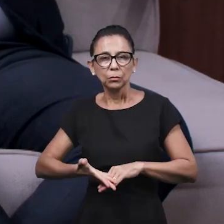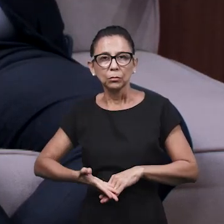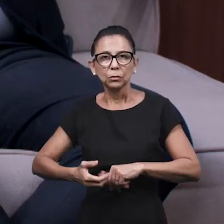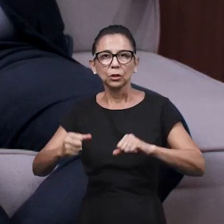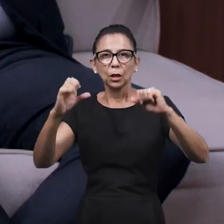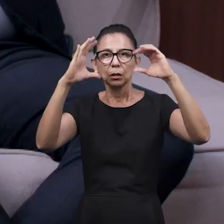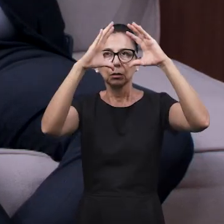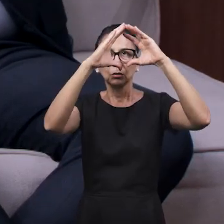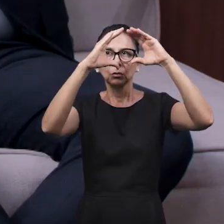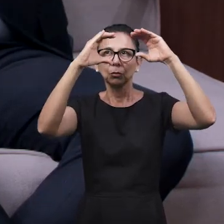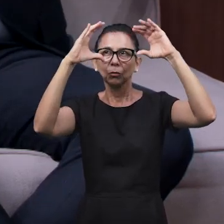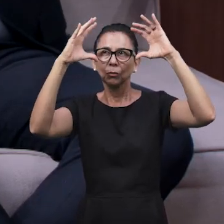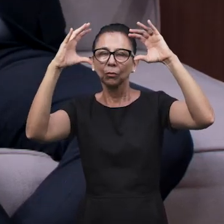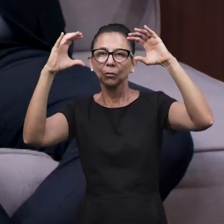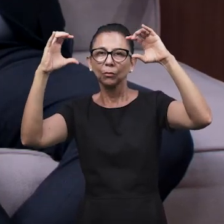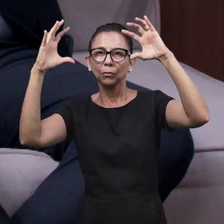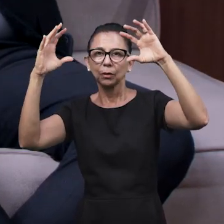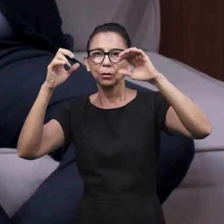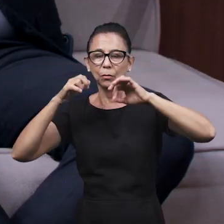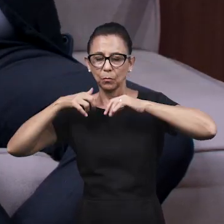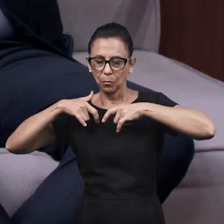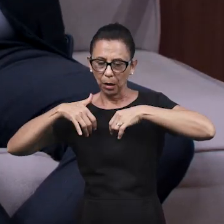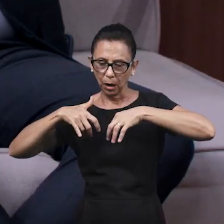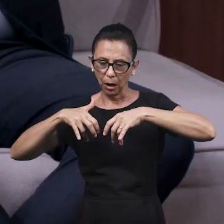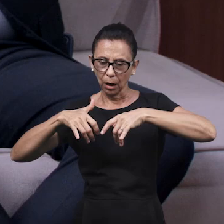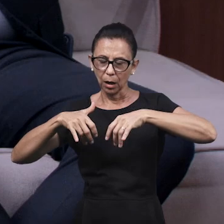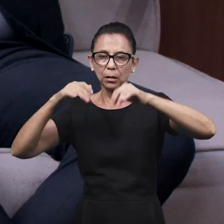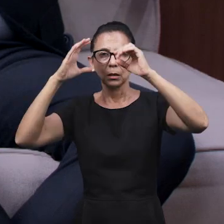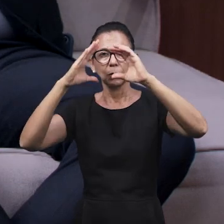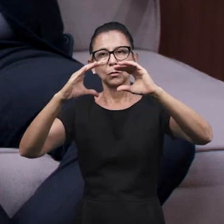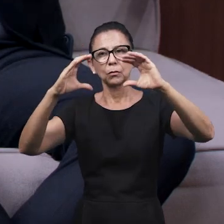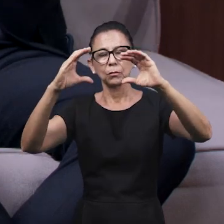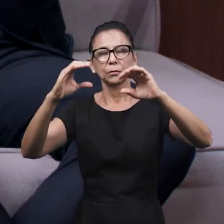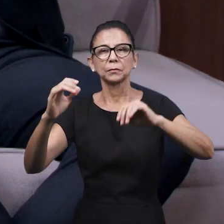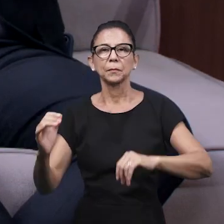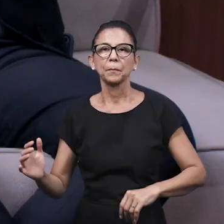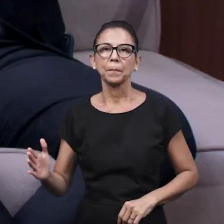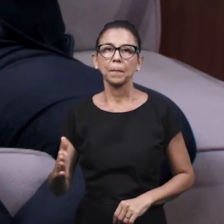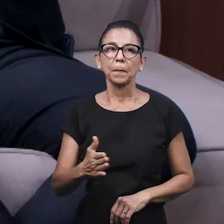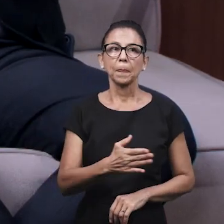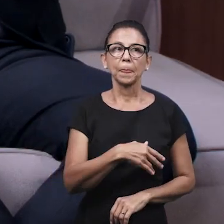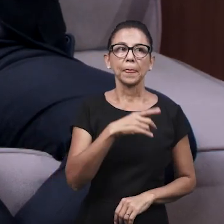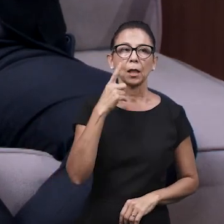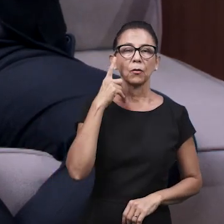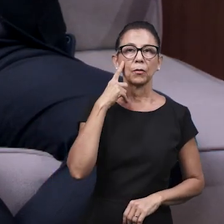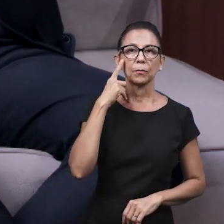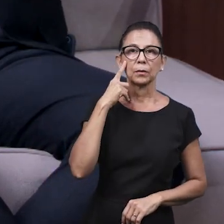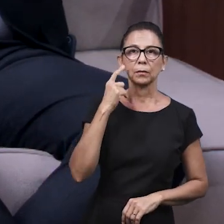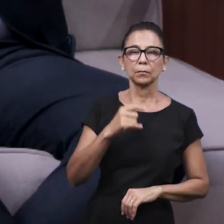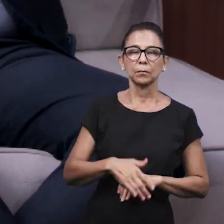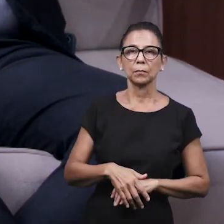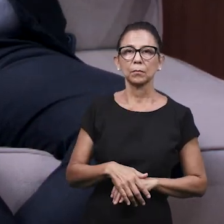a eu le péché, le premier péché de la part d'Adam et Ève,